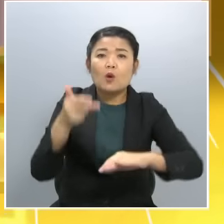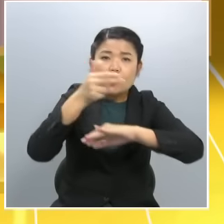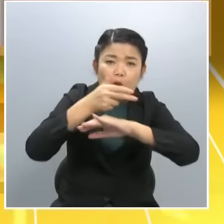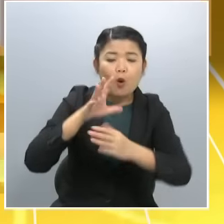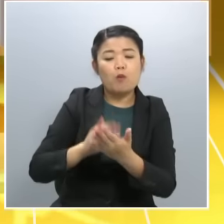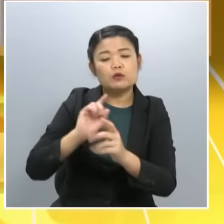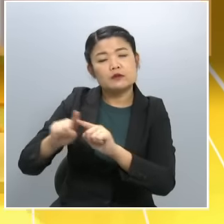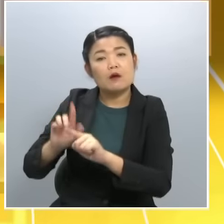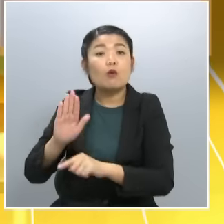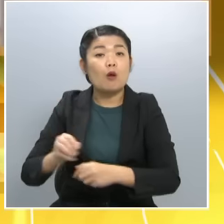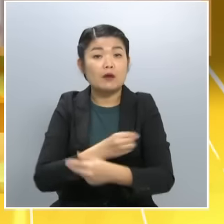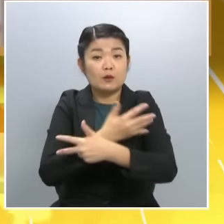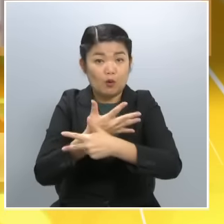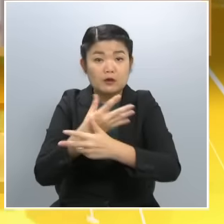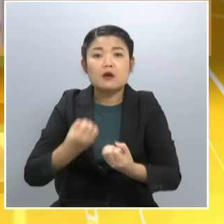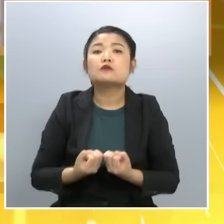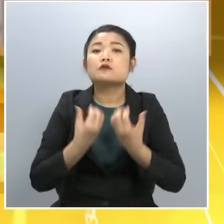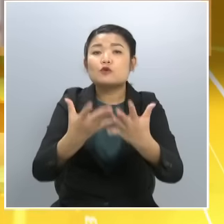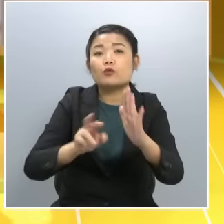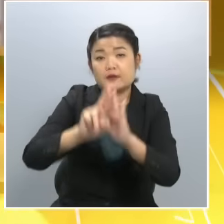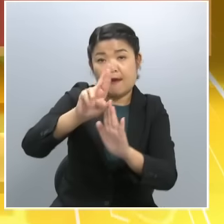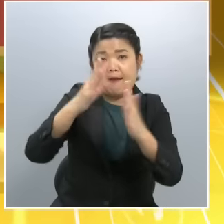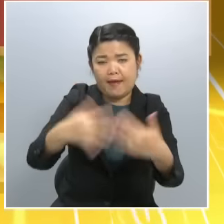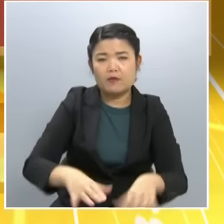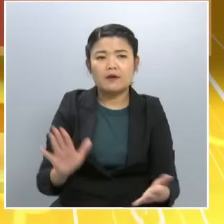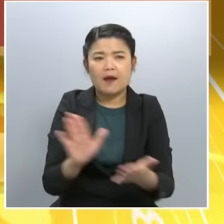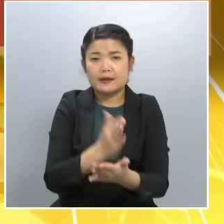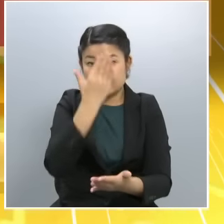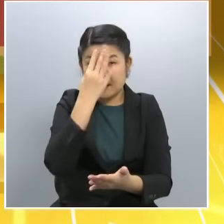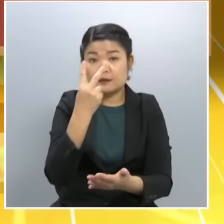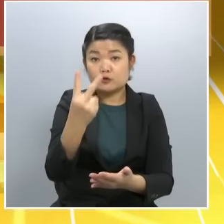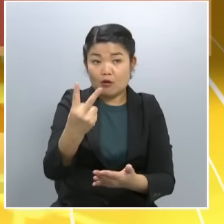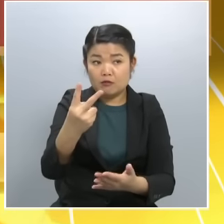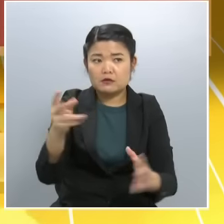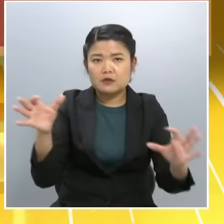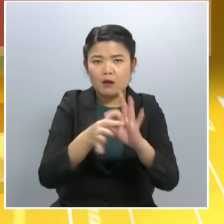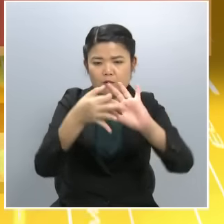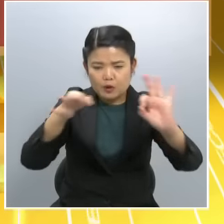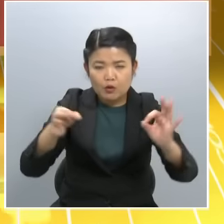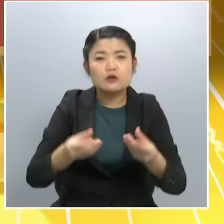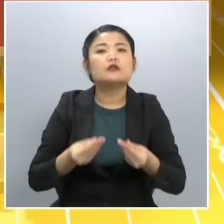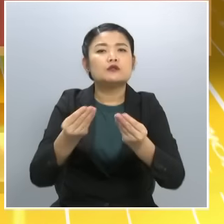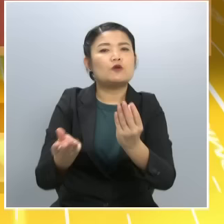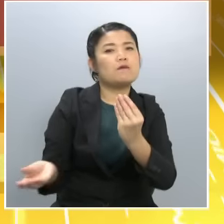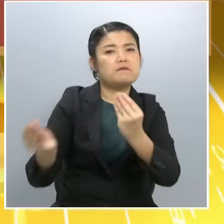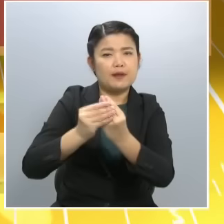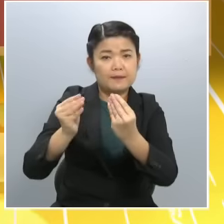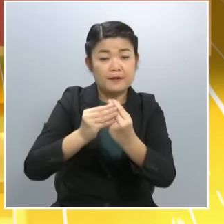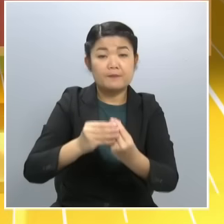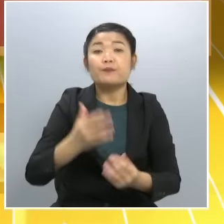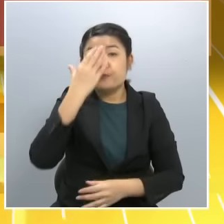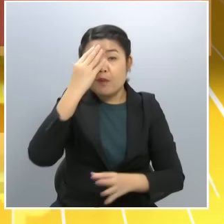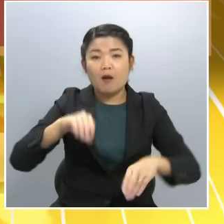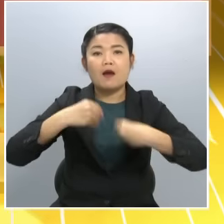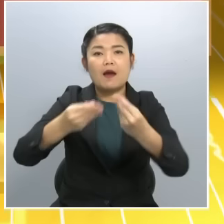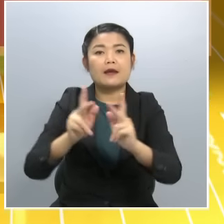เอยส่งแล้วส่งไปที่เชียงรายแล้วแต่เอกสารหน้า 2ที่มีการโพสต์ถึงพี่หนุ่มจะส่งไปเพิ่มเติมเพื่อให้พิจารณาว่า